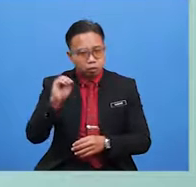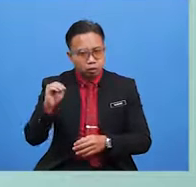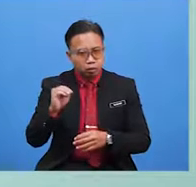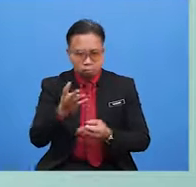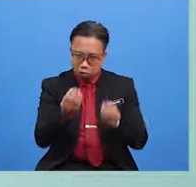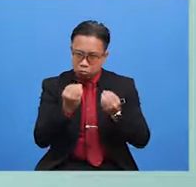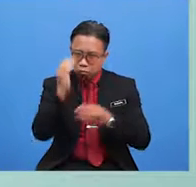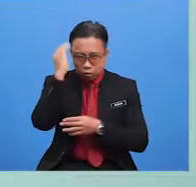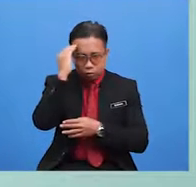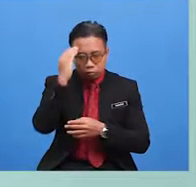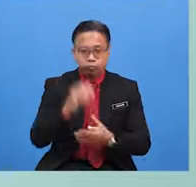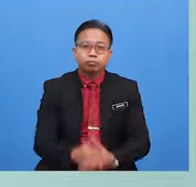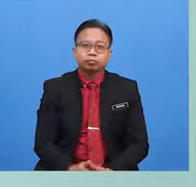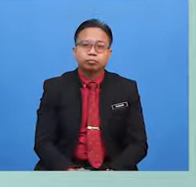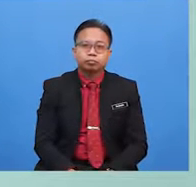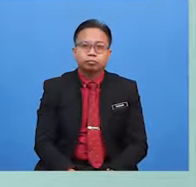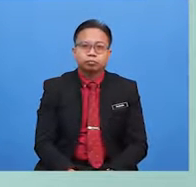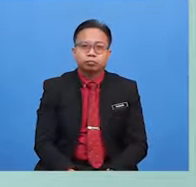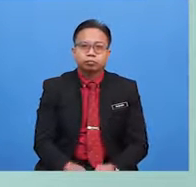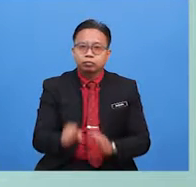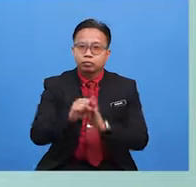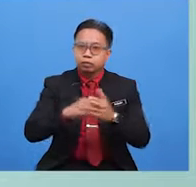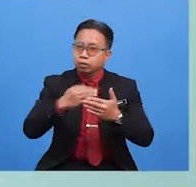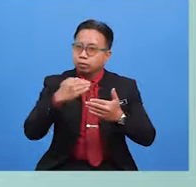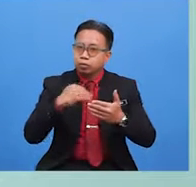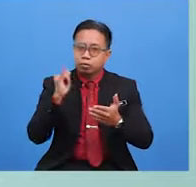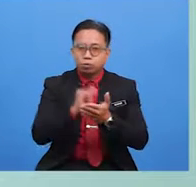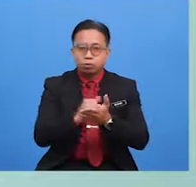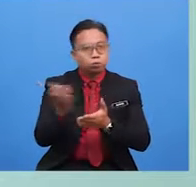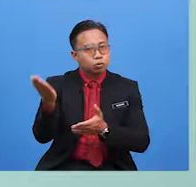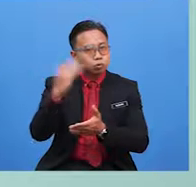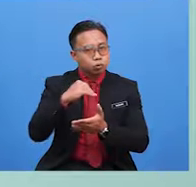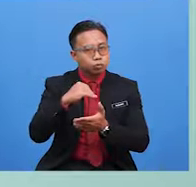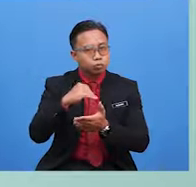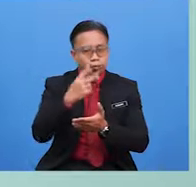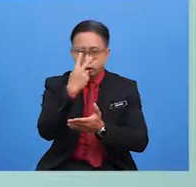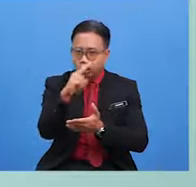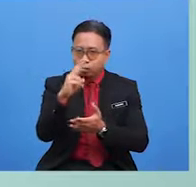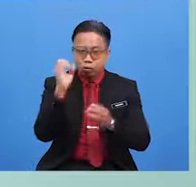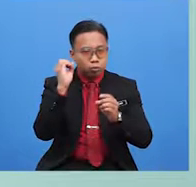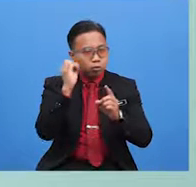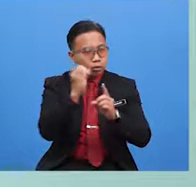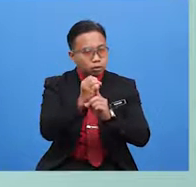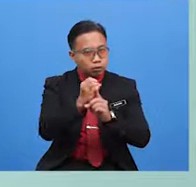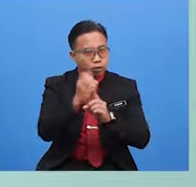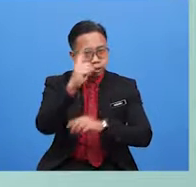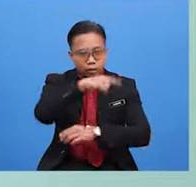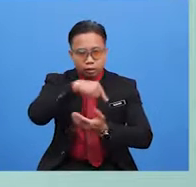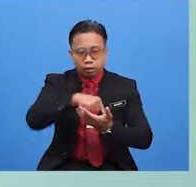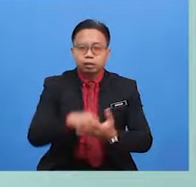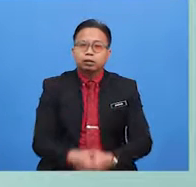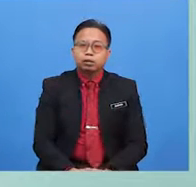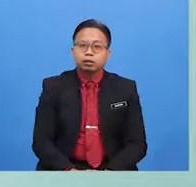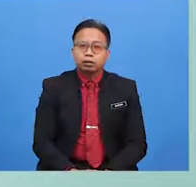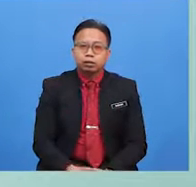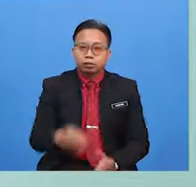mengetahuinya lebih lanjut? Sebelum itu, jom kita lihat standard pembelajaran kita hari ini.